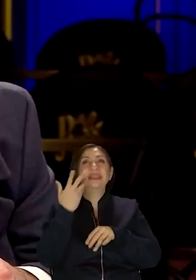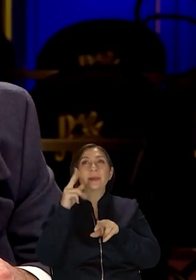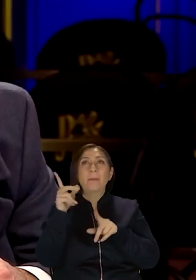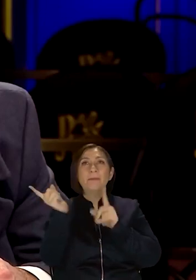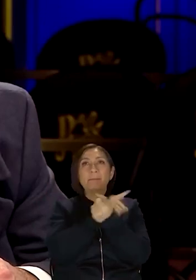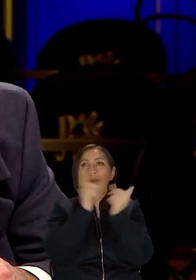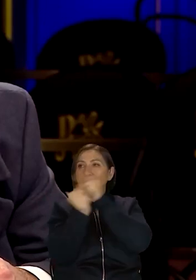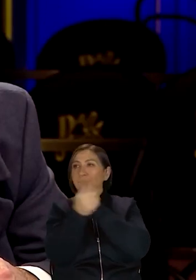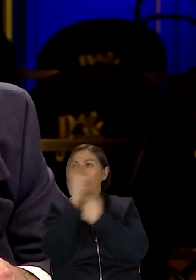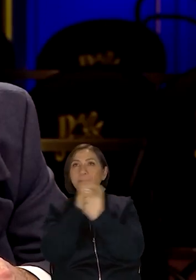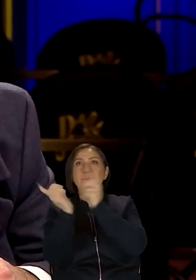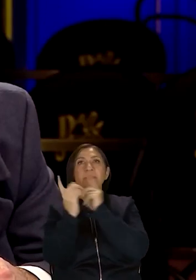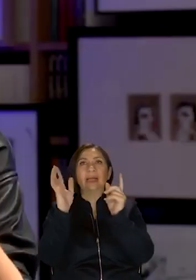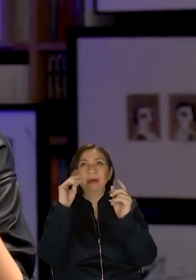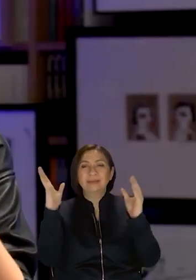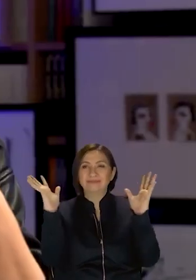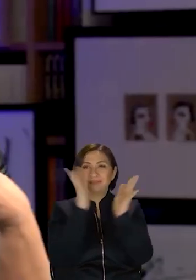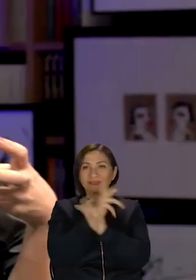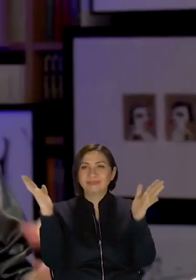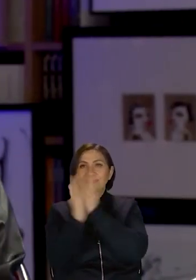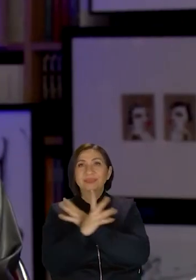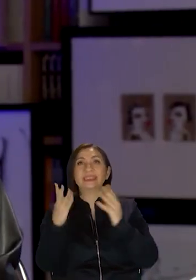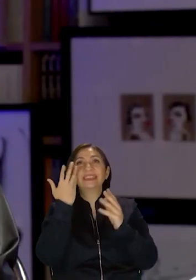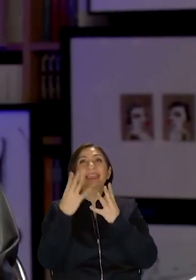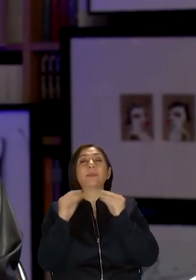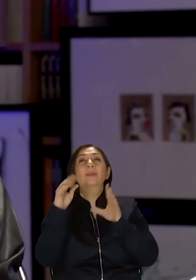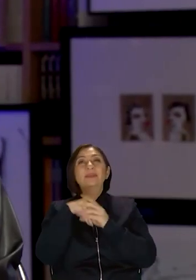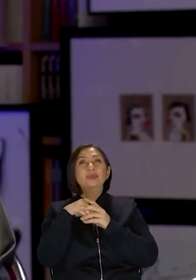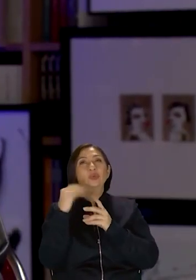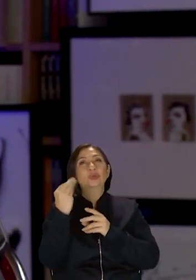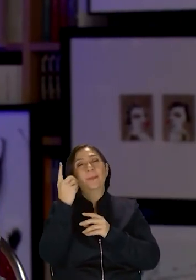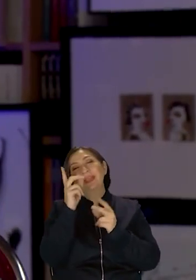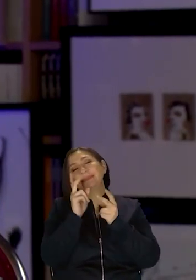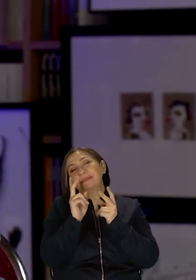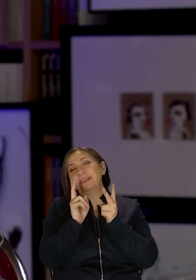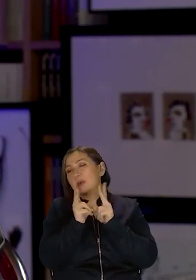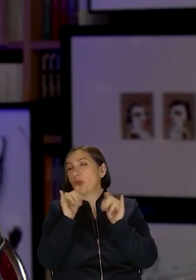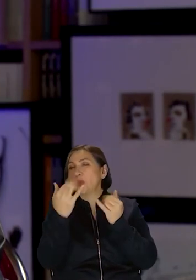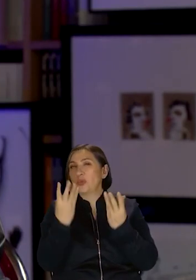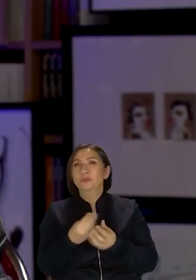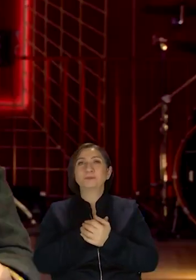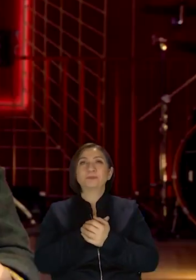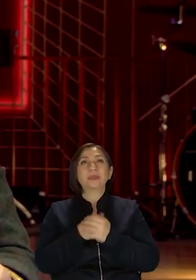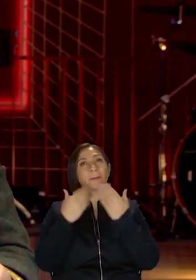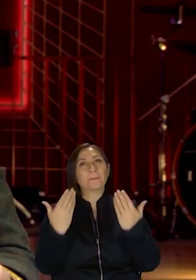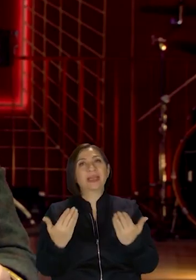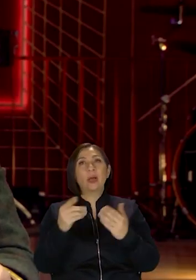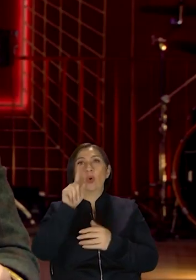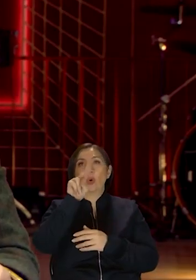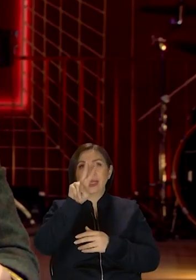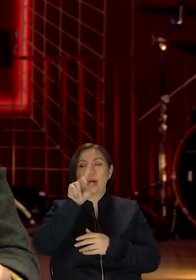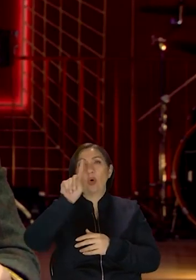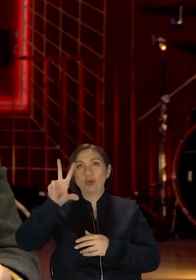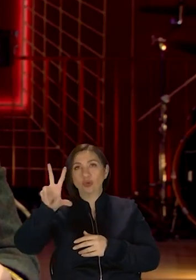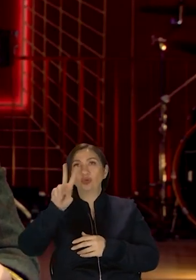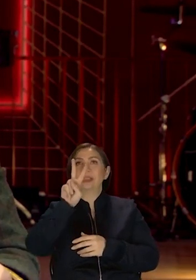tak tak hani seyirciyi de böyle kaybetmemek için güzel bir reji oldu. Evet ama... evet çok güzel. Peki 12,